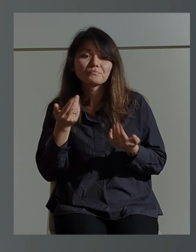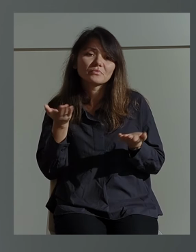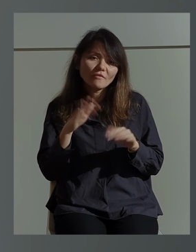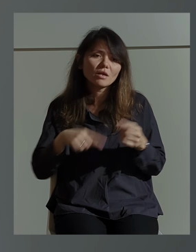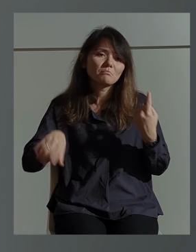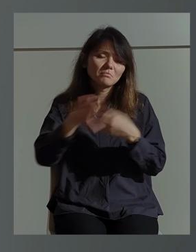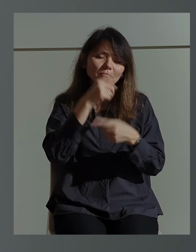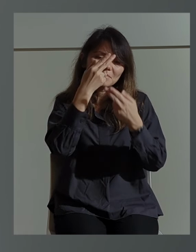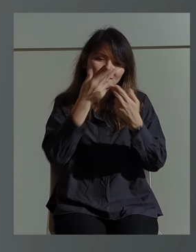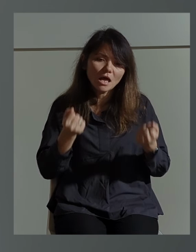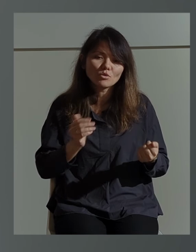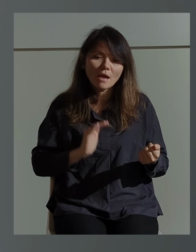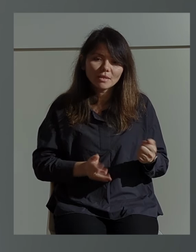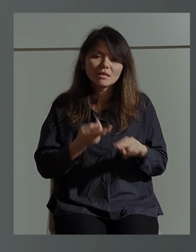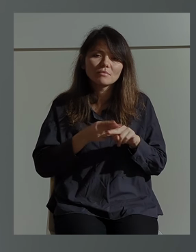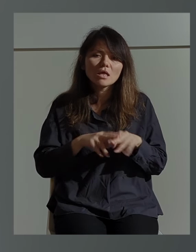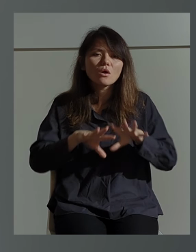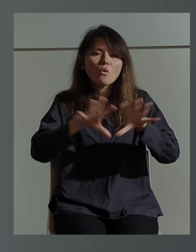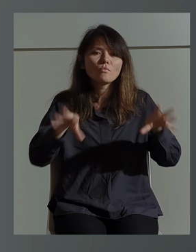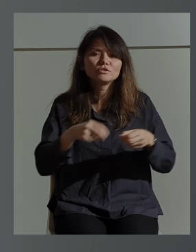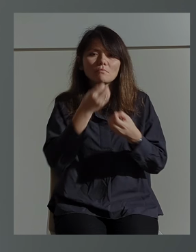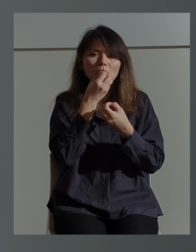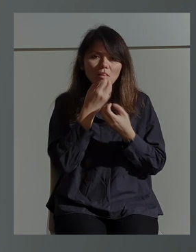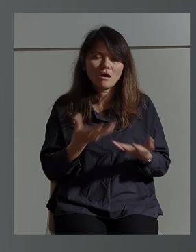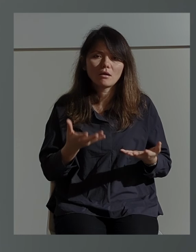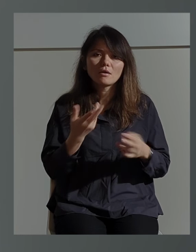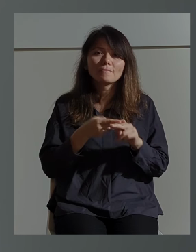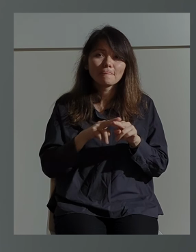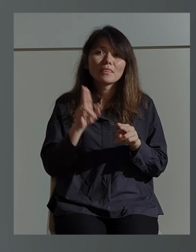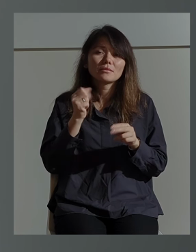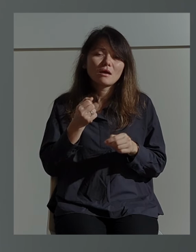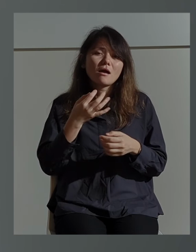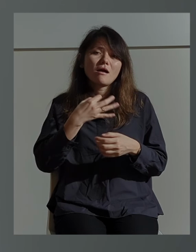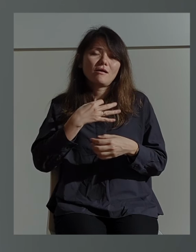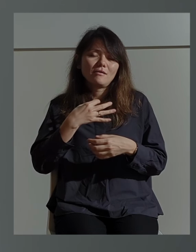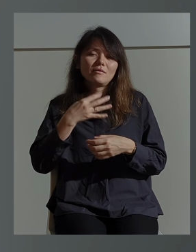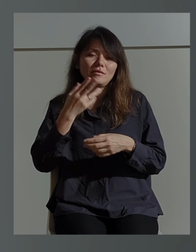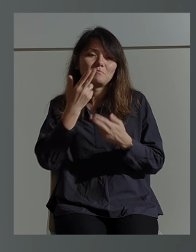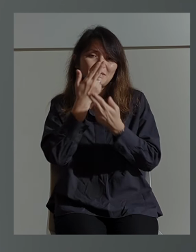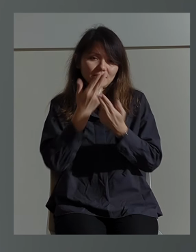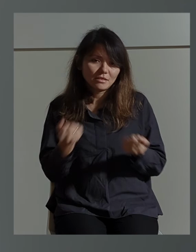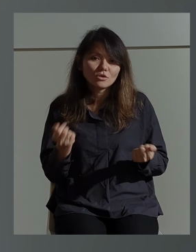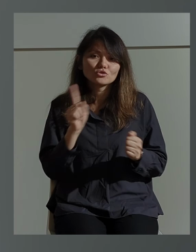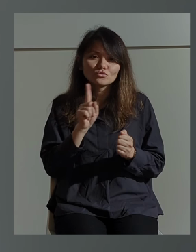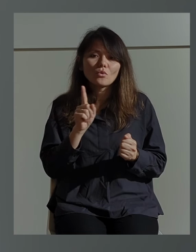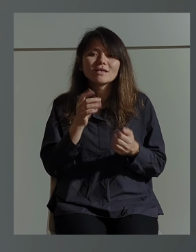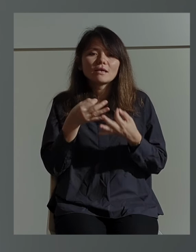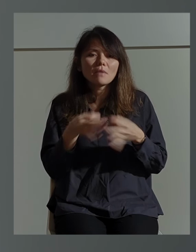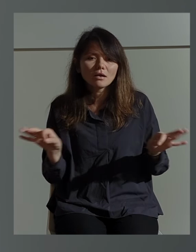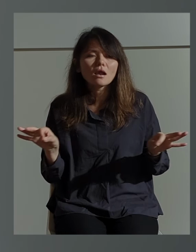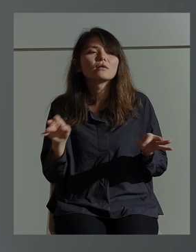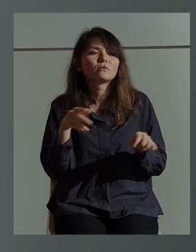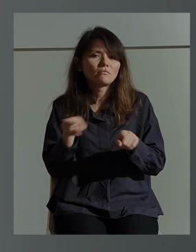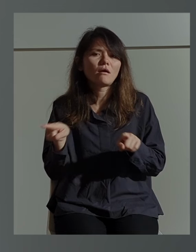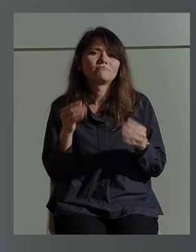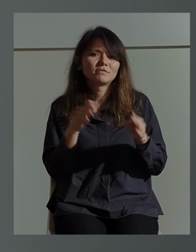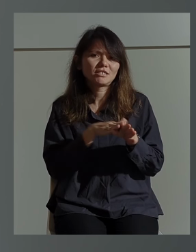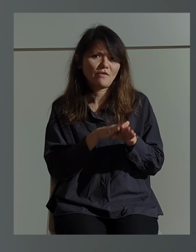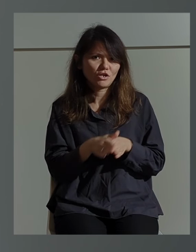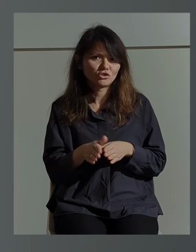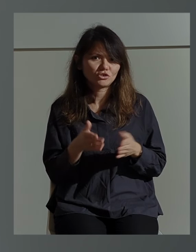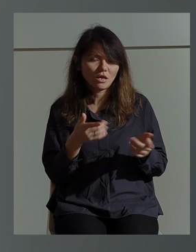благом возможно демократия несовершенна но ничего лучше нет поэтому Давайте Признаем демократию совершенной А